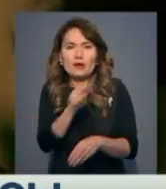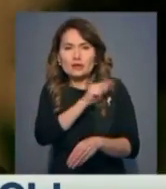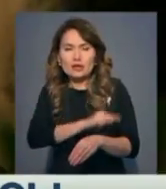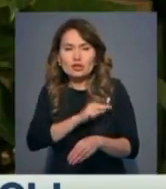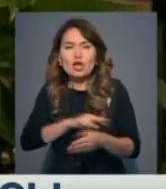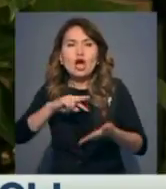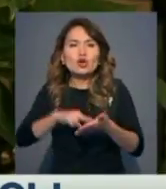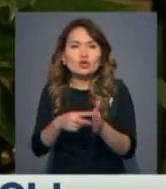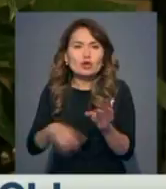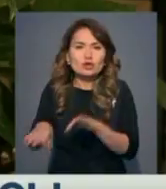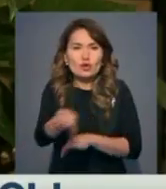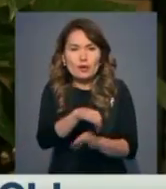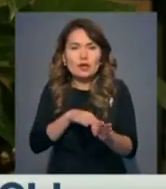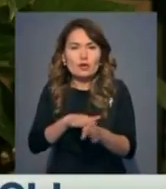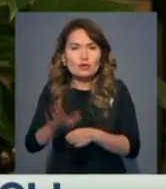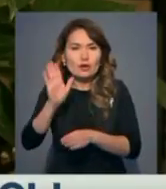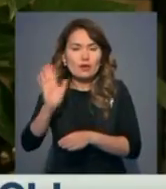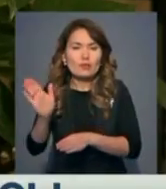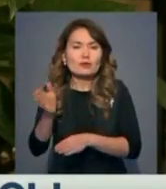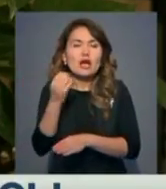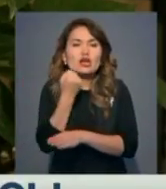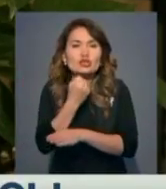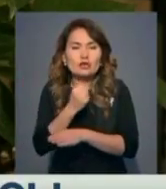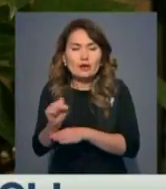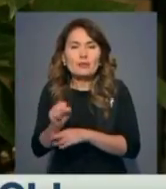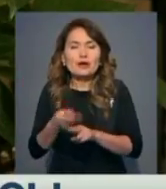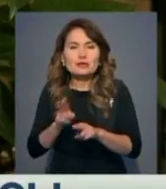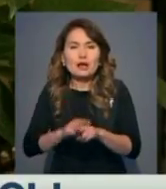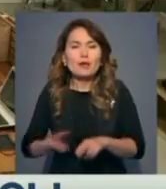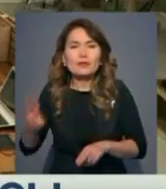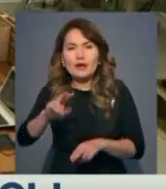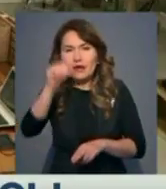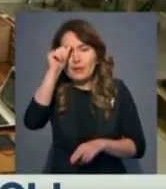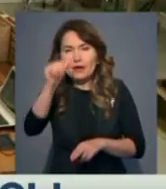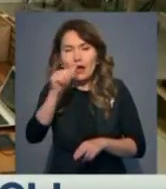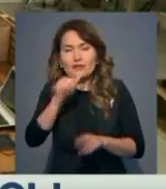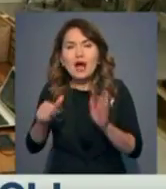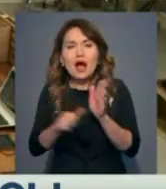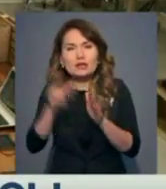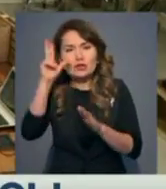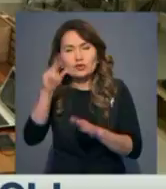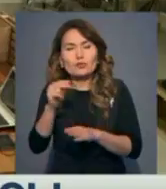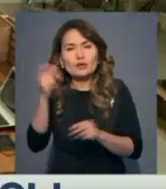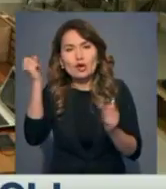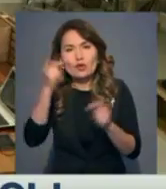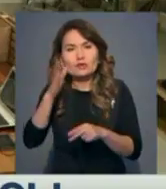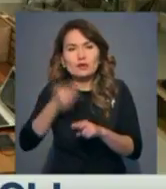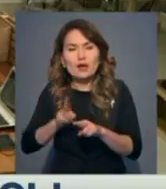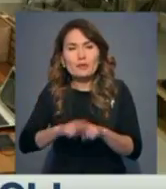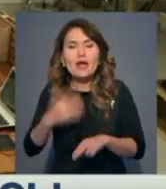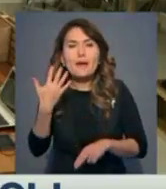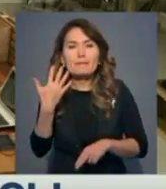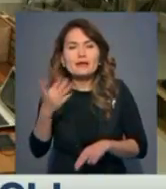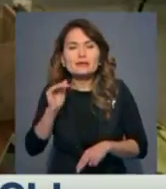нығайтуға бағытталған жобаларды ұсынды. Жеңімпаздар қараша айының 6-сында белгілі болады. Байқаудың басты жүлдесі 5000 ақш